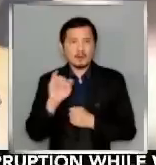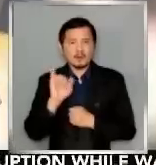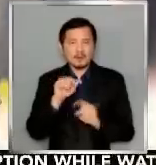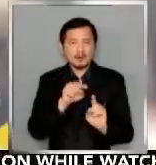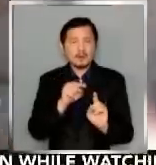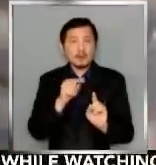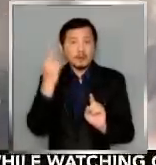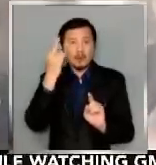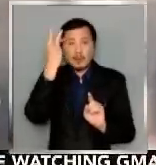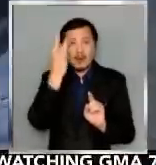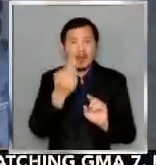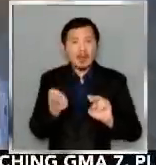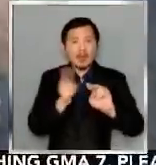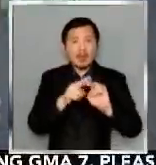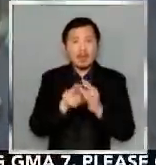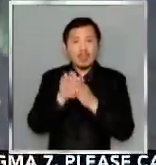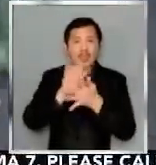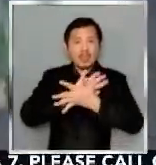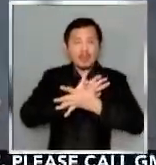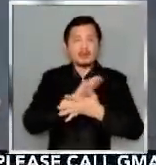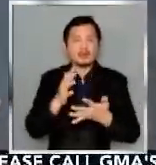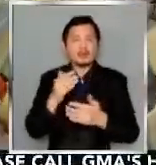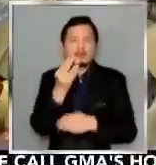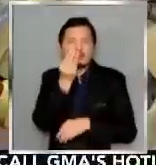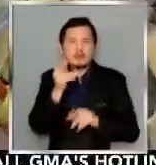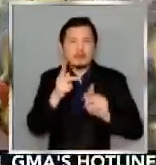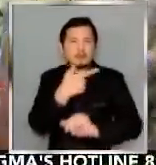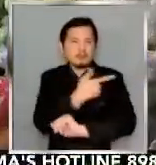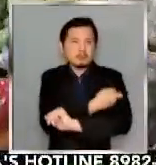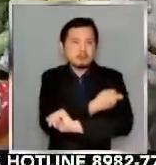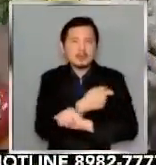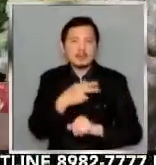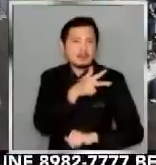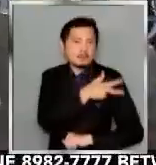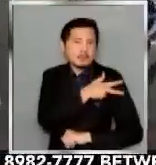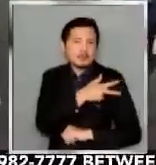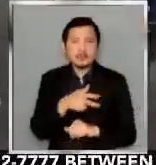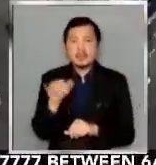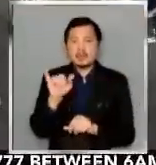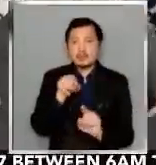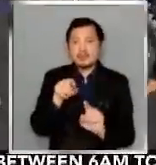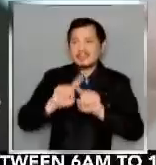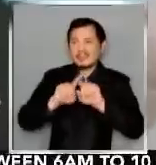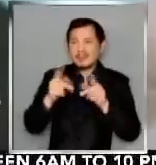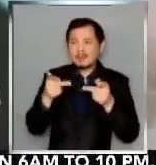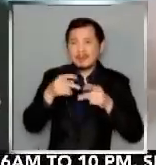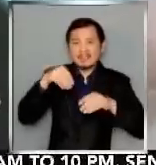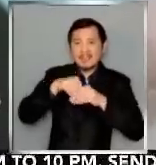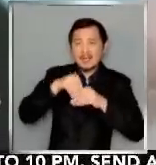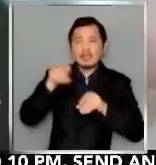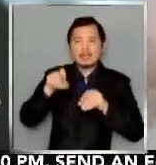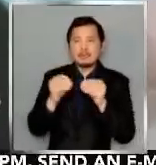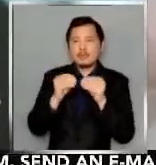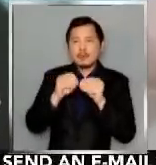nagpapabooster. Kailangan ding ayusin ang ventilation at air quality sa mga pampublikong lugar tulad ng mga palengke at mga pampublikong sasakyan. Makikita natin